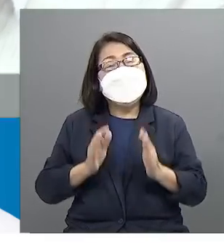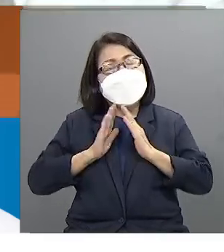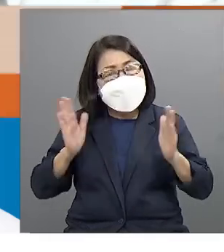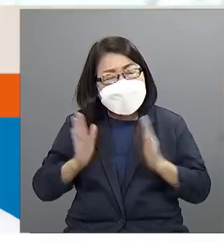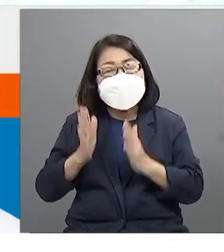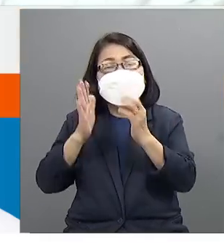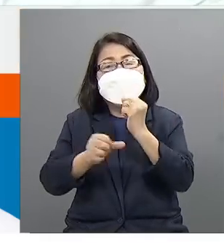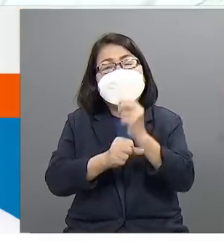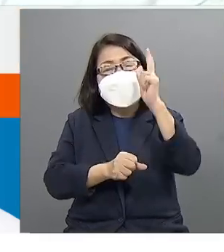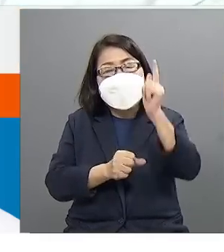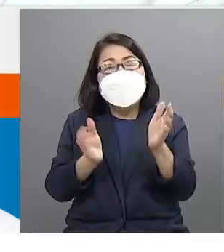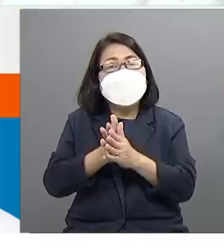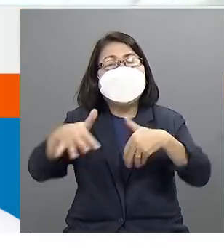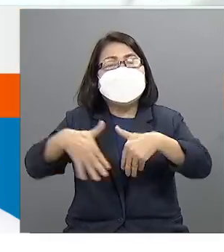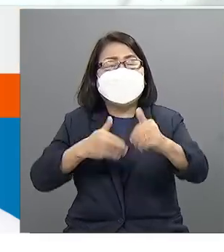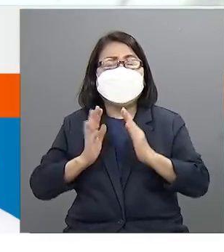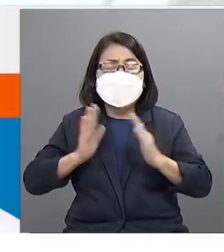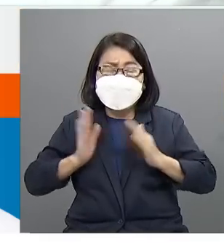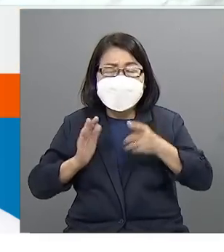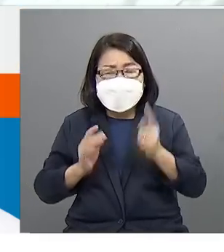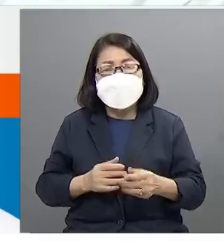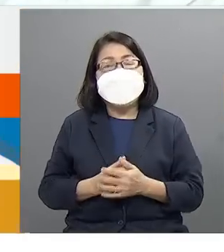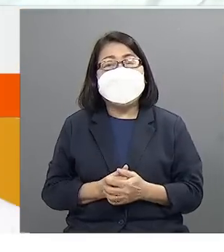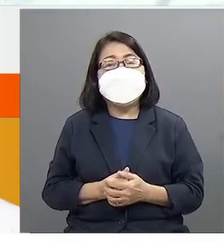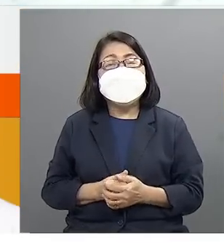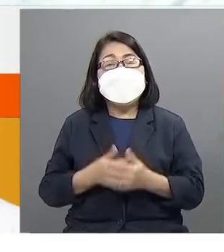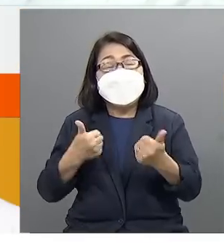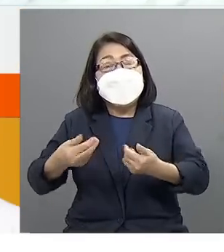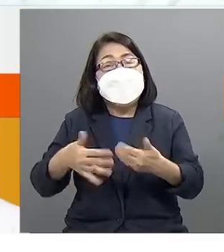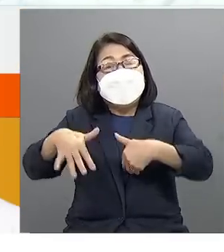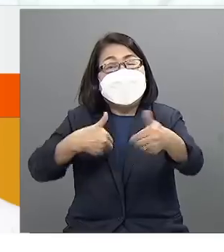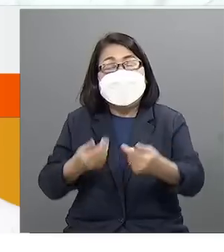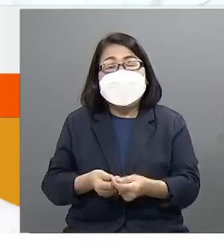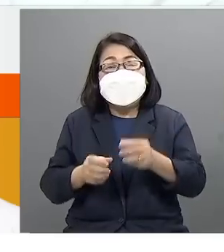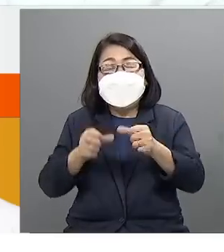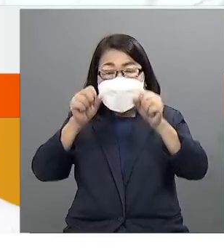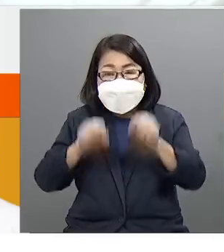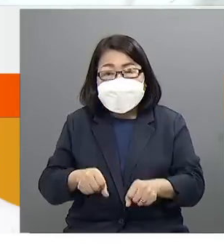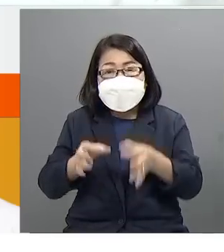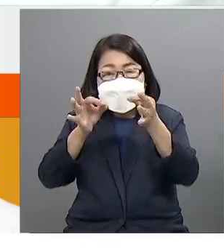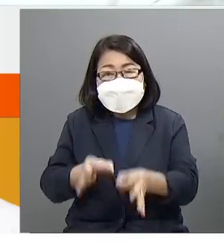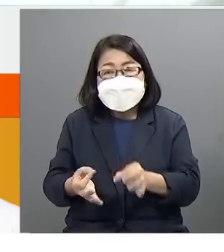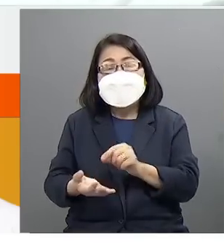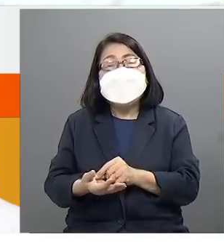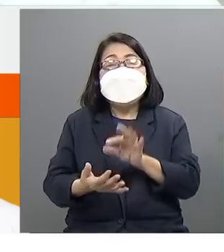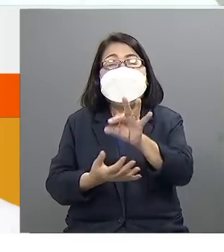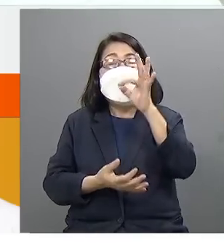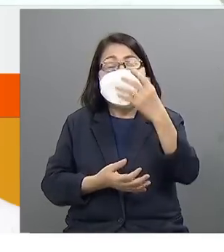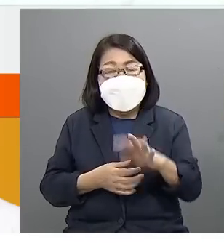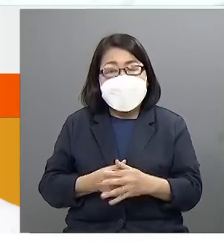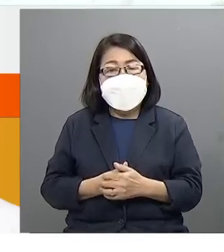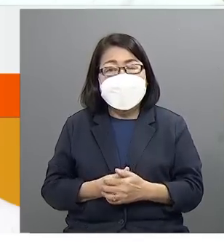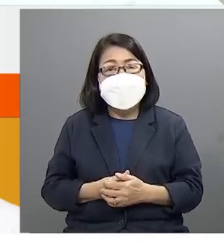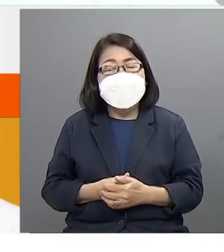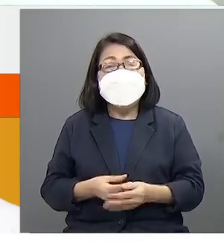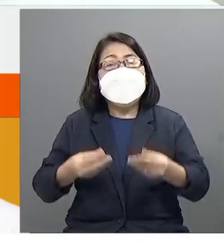าในสิ่งที่ประชาชนตัดสินใจเลือกนะครับเราก็ให้เกียรติพี่น้องประชาช